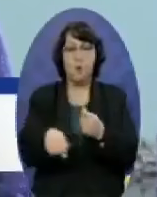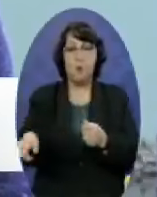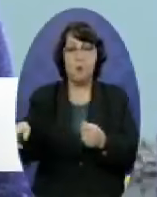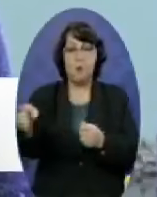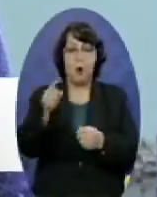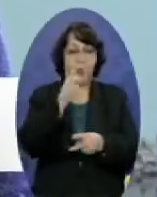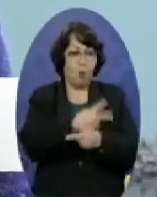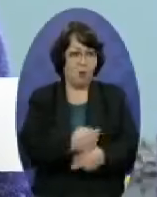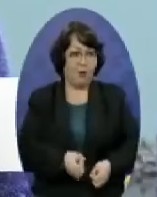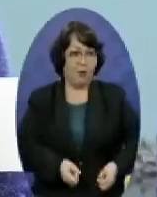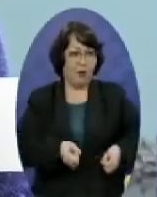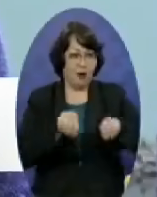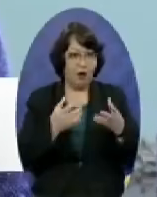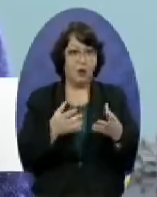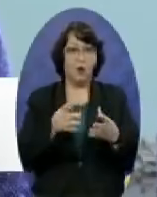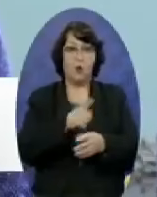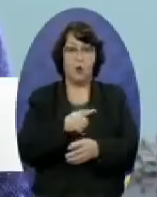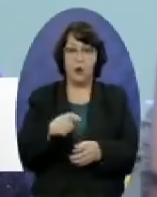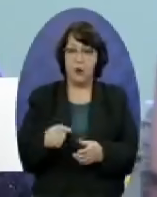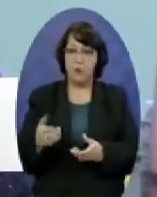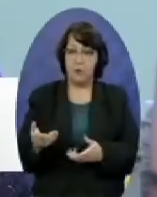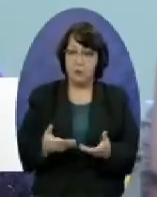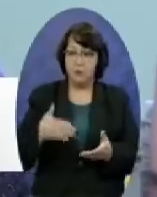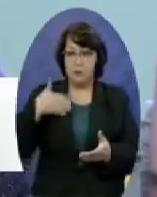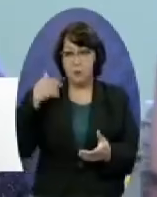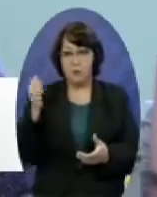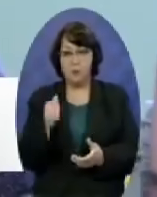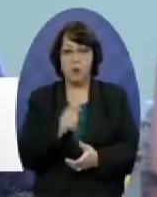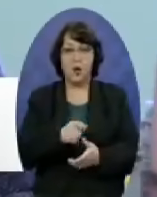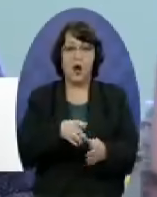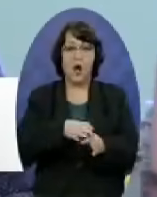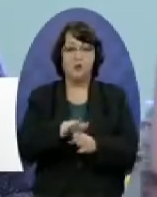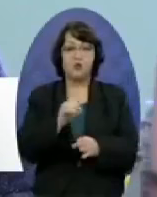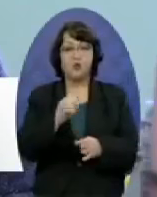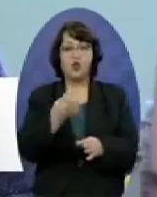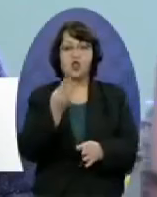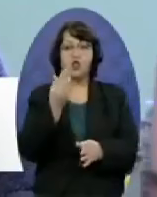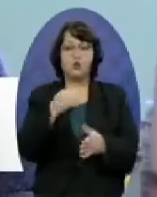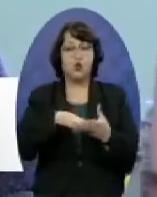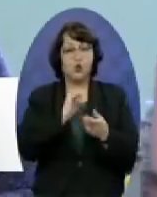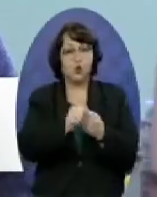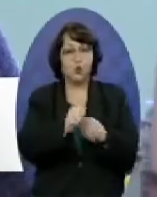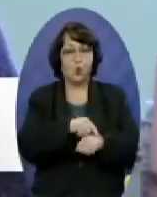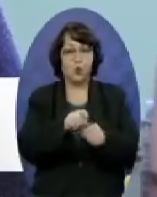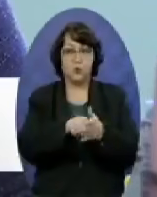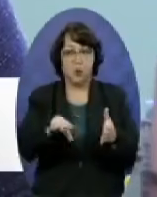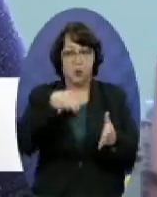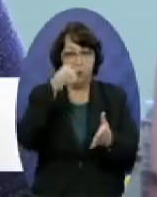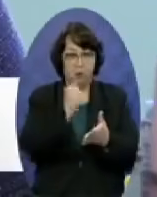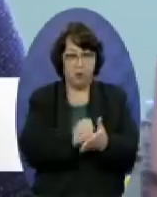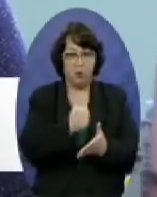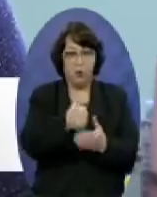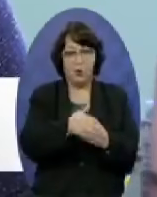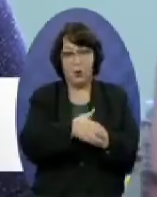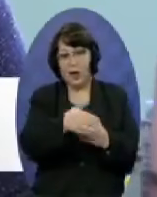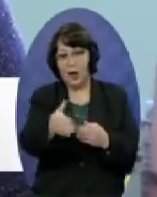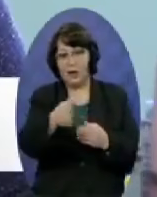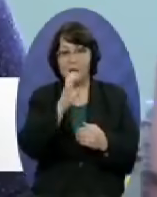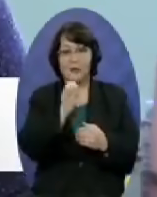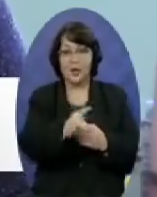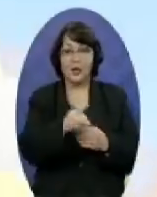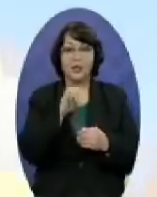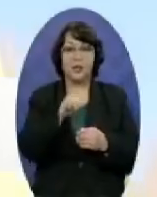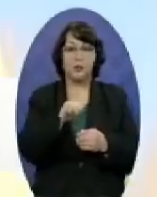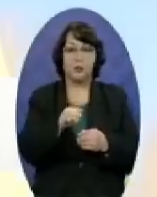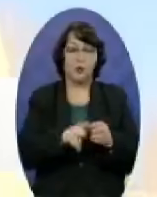малчт маань за хоёр хөдөлмөр эрхлэгч байсан иргэдийн хувьд одоо албан ёсоор шимтгэл төлсөн хугацаанд баталгаажаад явсны одоо дараагийн сараас эхлээд тэтгэврийг тогтоох эрх нь бол